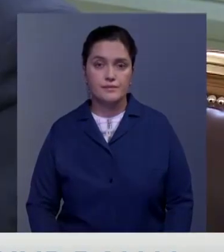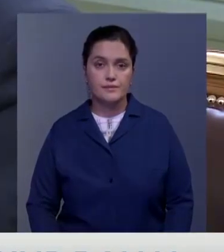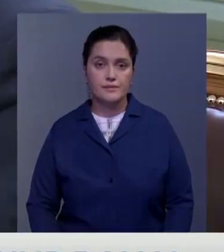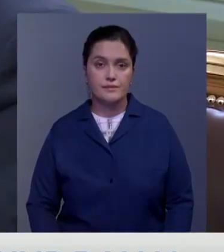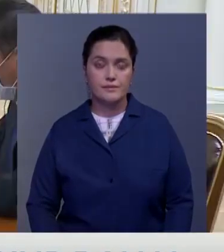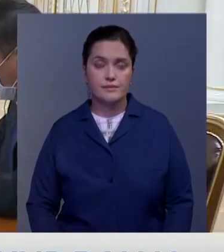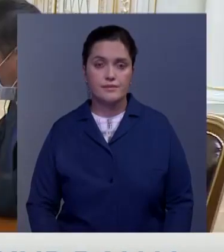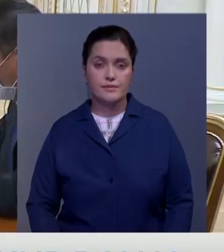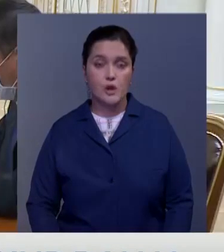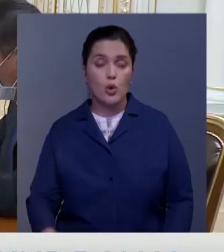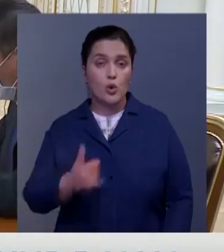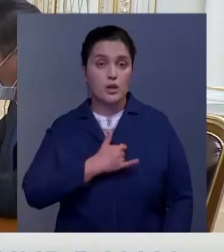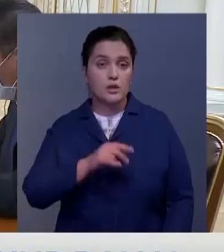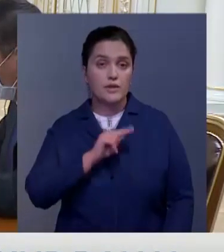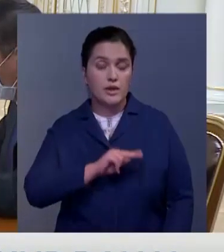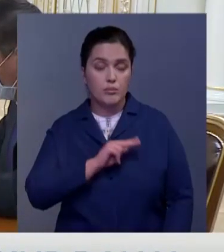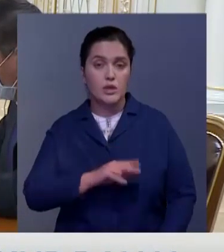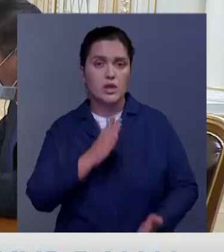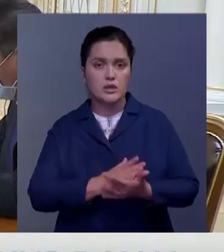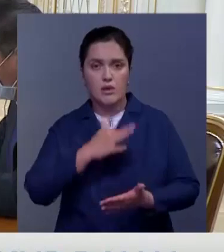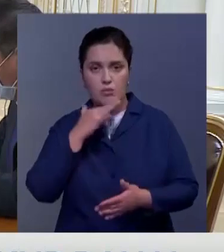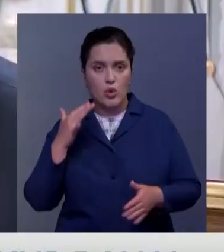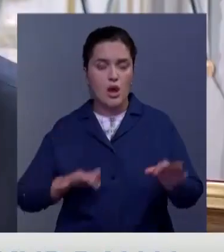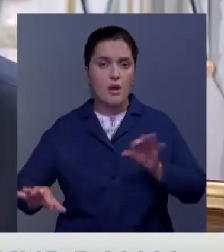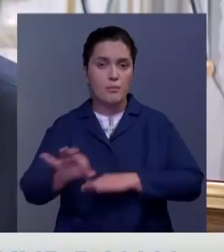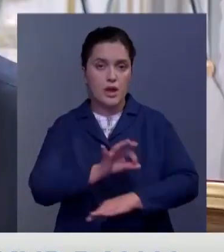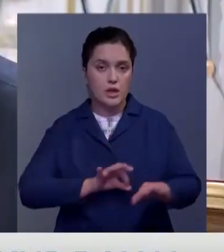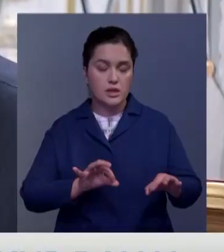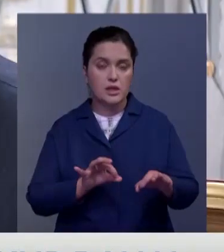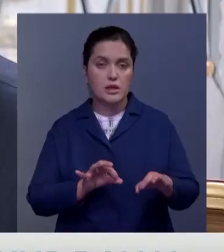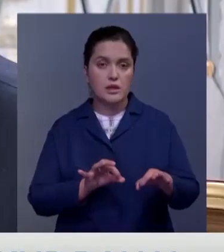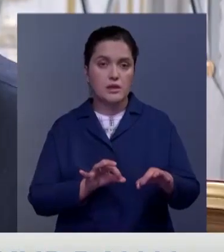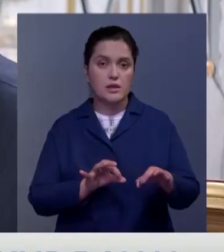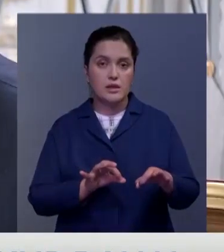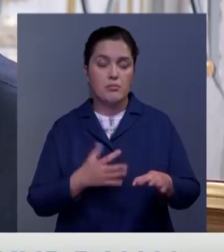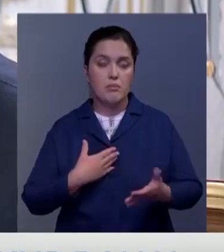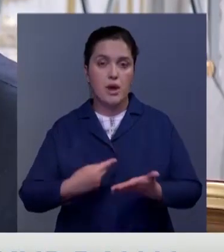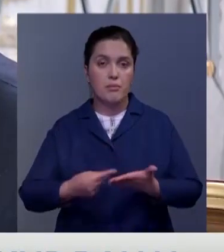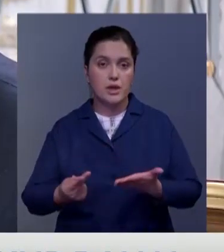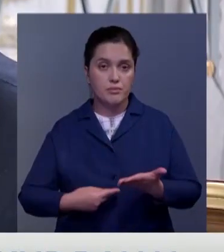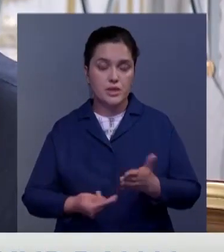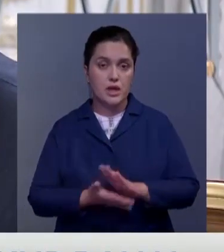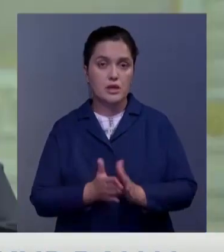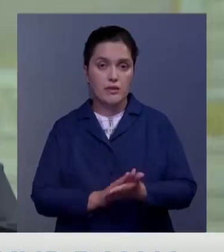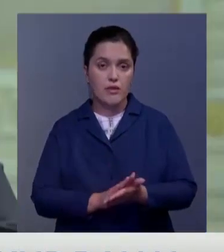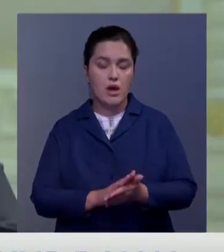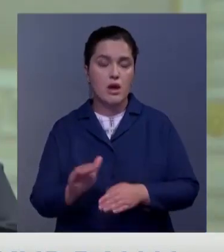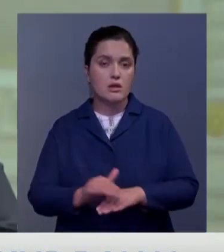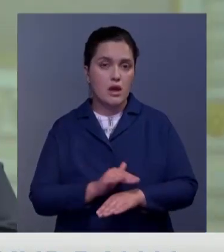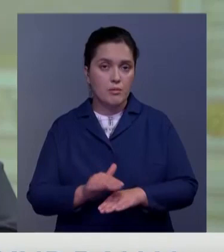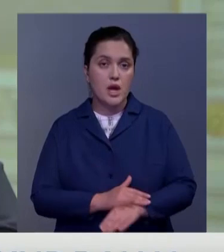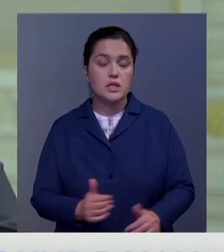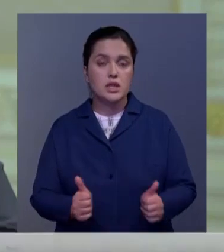У нас в работе находится много проектов. Мы подписали договор о добрососедстве,